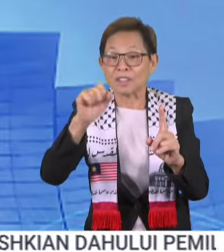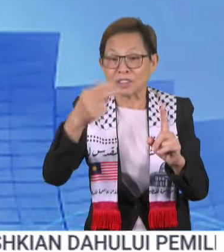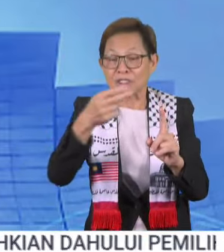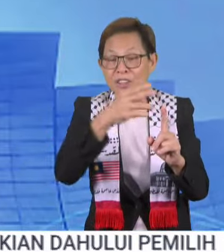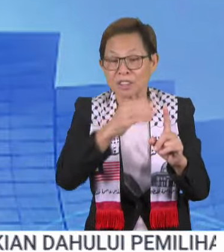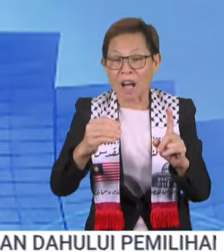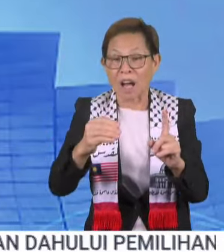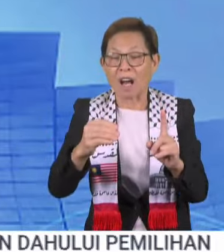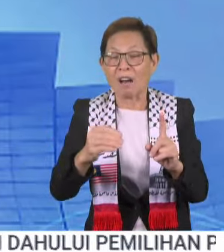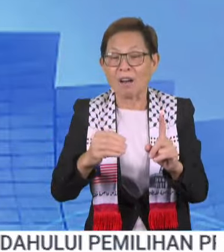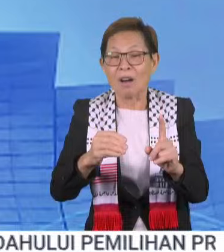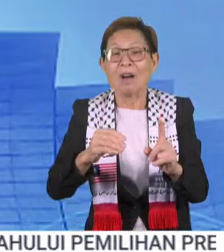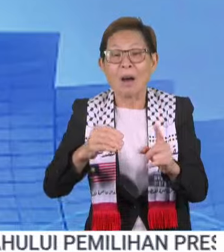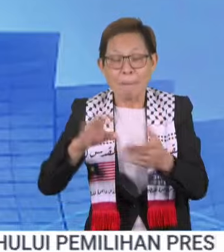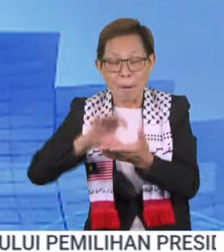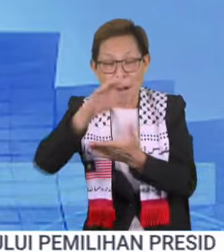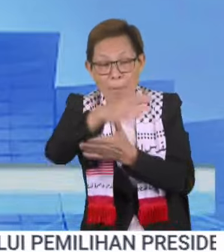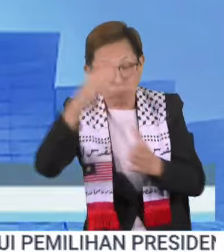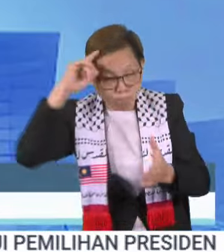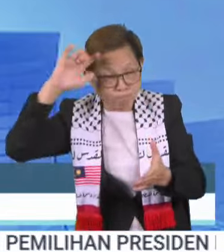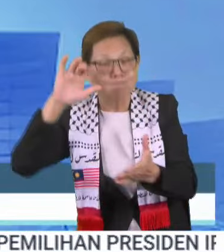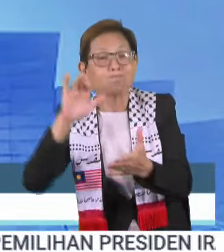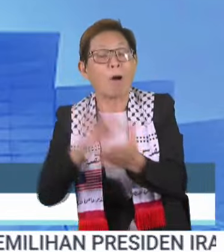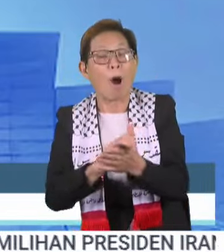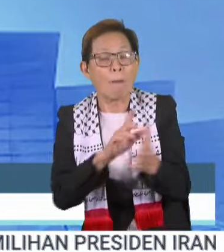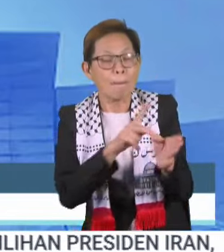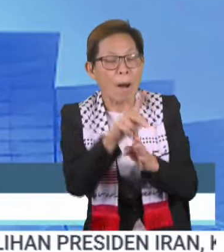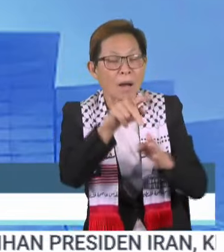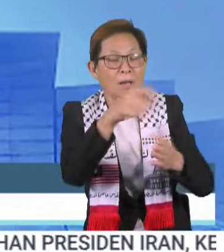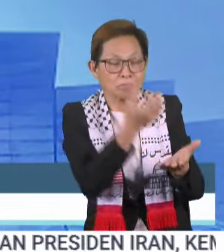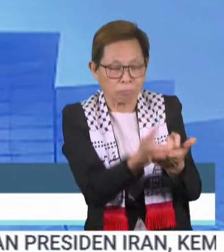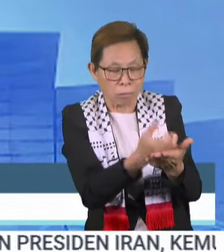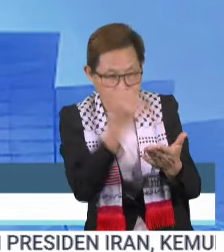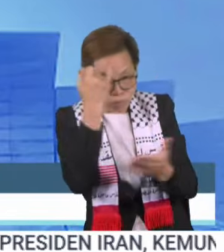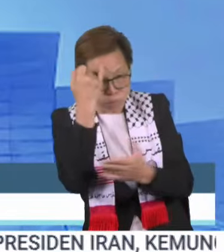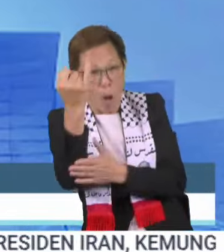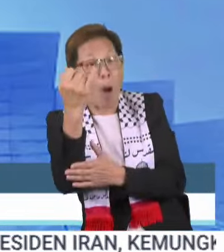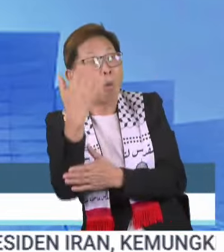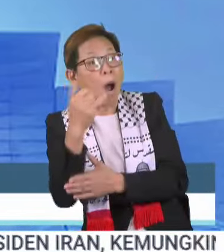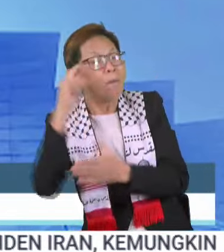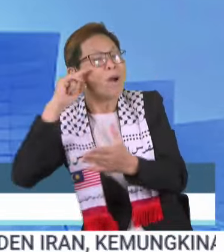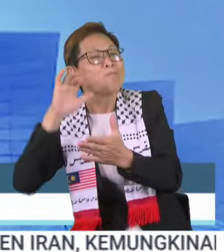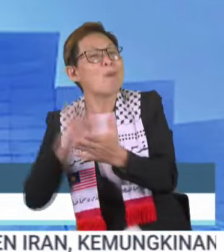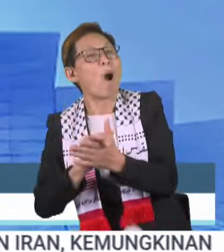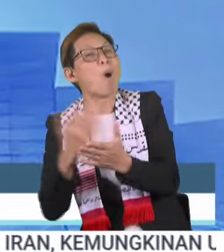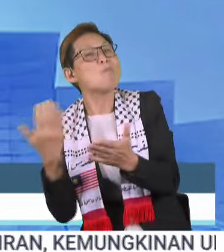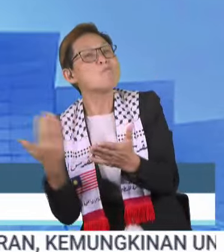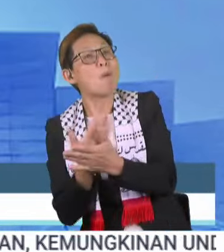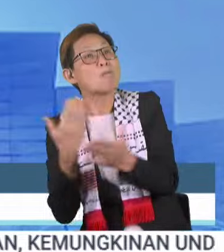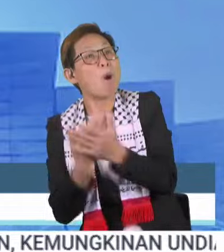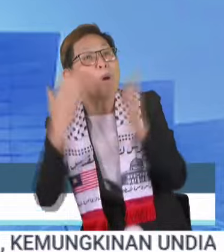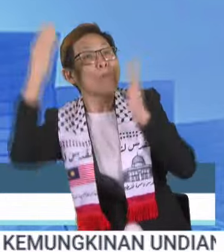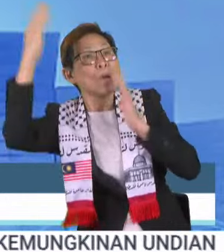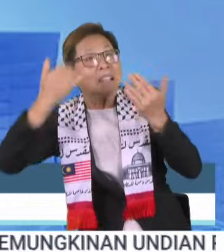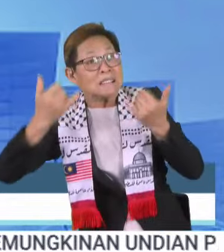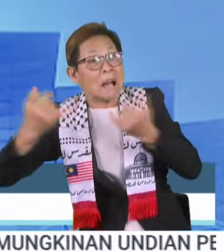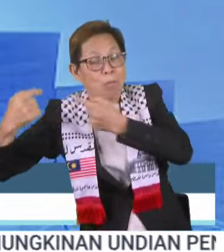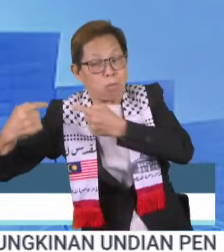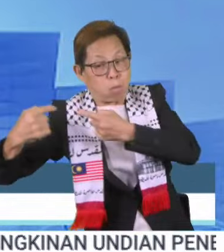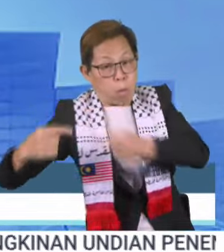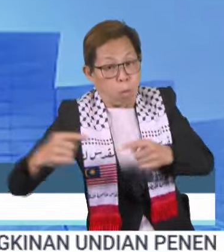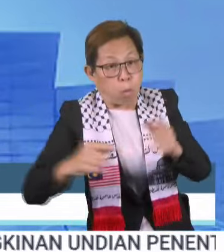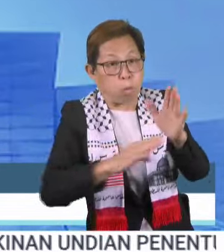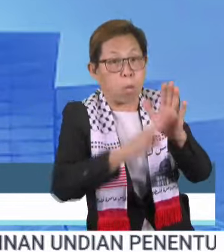mencerminkan keyakinan berterusan para pelabur. Pakar ekonomi berpandangan ia beri keyakinan baharu bahawa Malaysia sedang